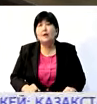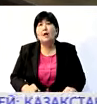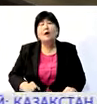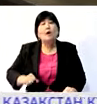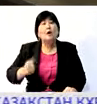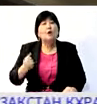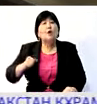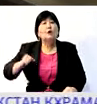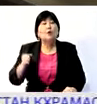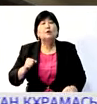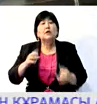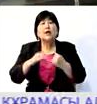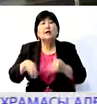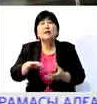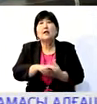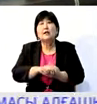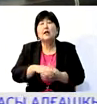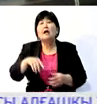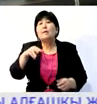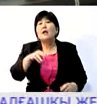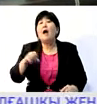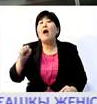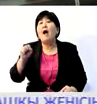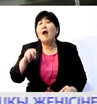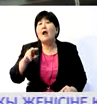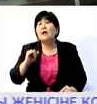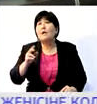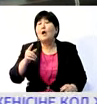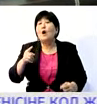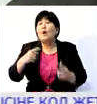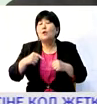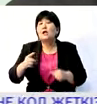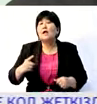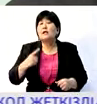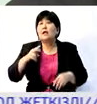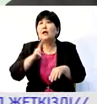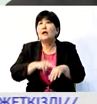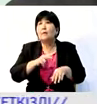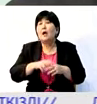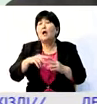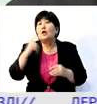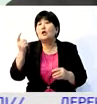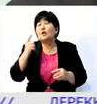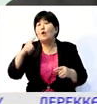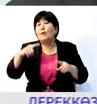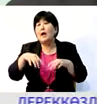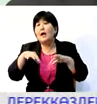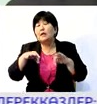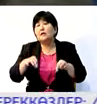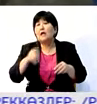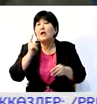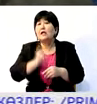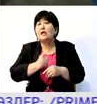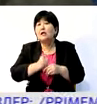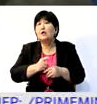Достық жер серіктестігінің басшысы Милляр Арифтің айтуынша, учаскелік полиция инспекторы шаруашылықтағы техникалардың жүруіне тыйым